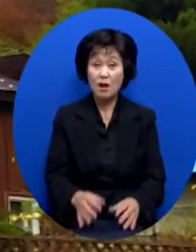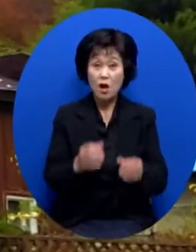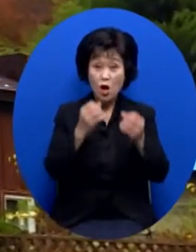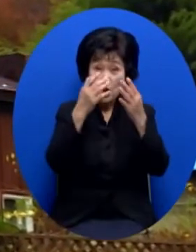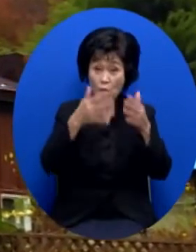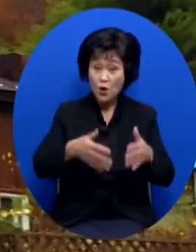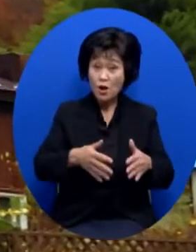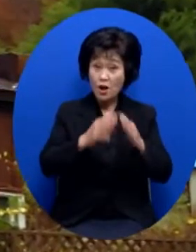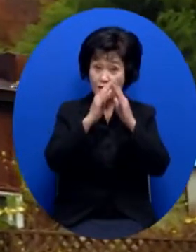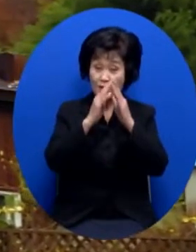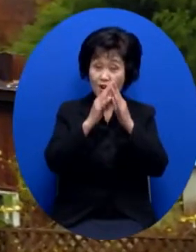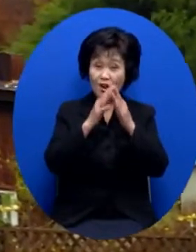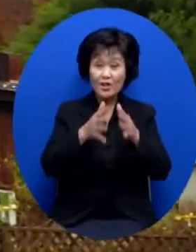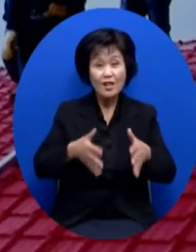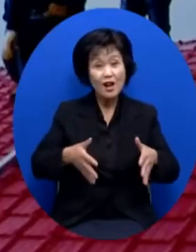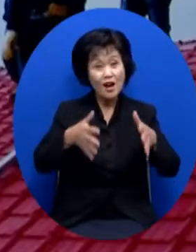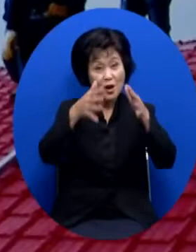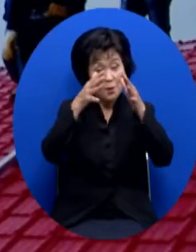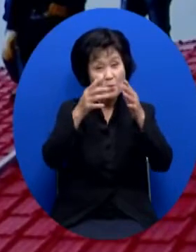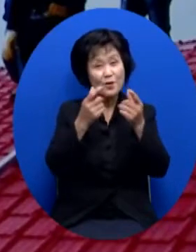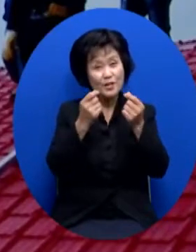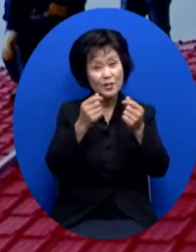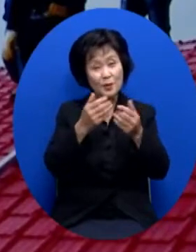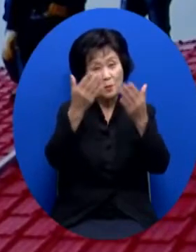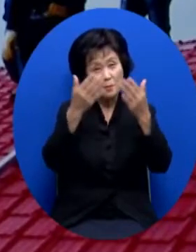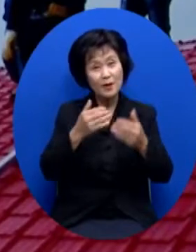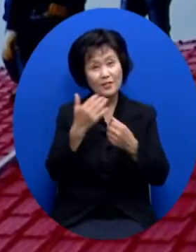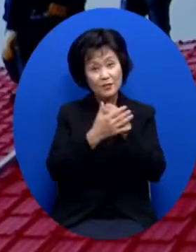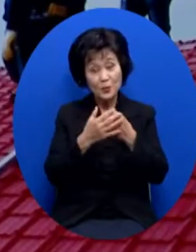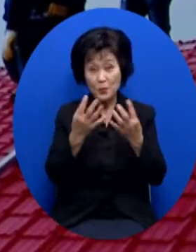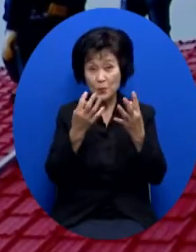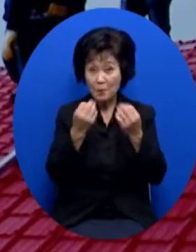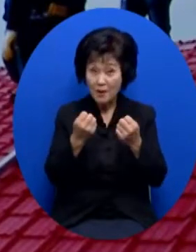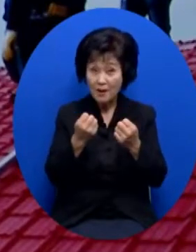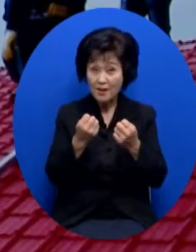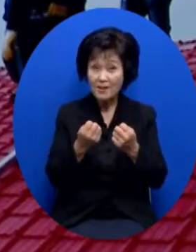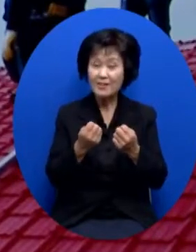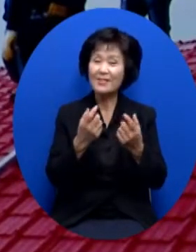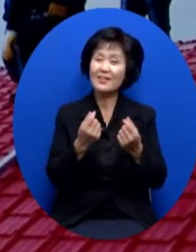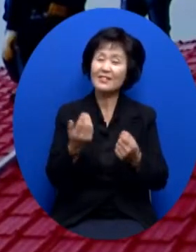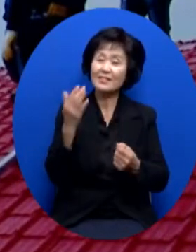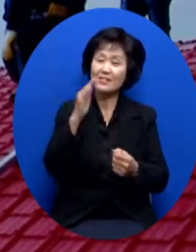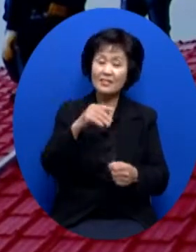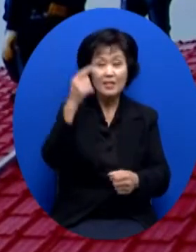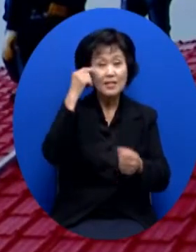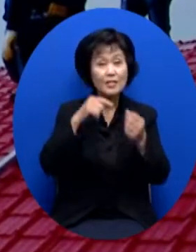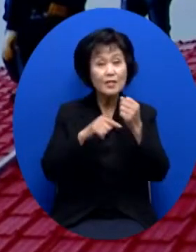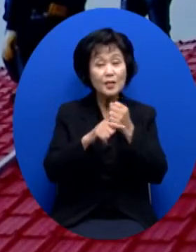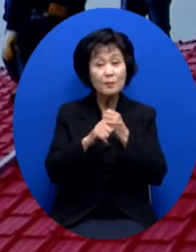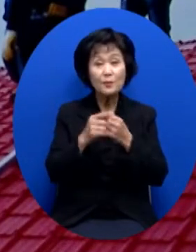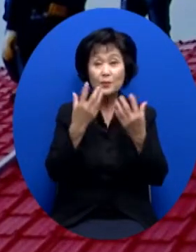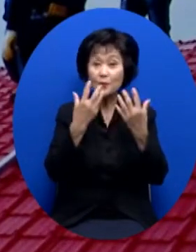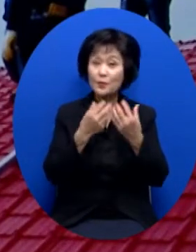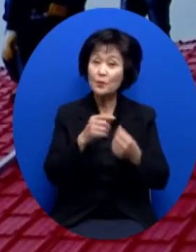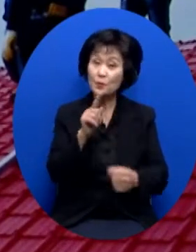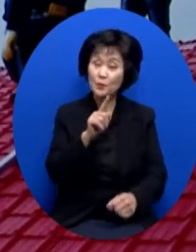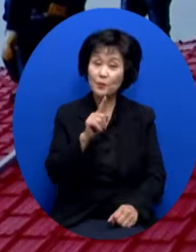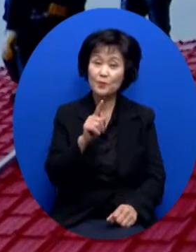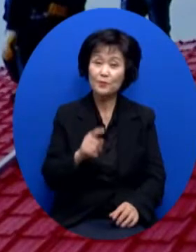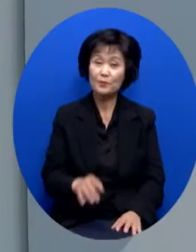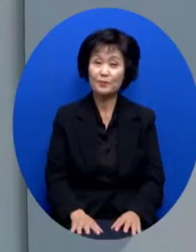지어지는 건물만큼이나 또 받은 은혜 또한 크실 것 같은데요. 사회 가운데 경험한 뜻깊은 사례가 있으실 것 같아요.